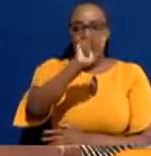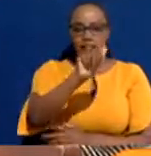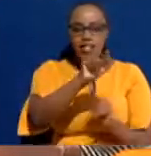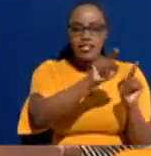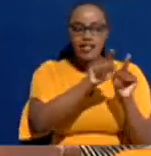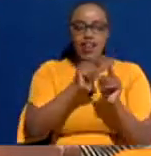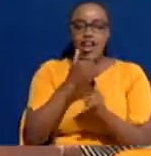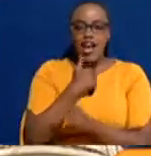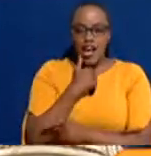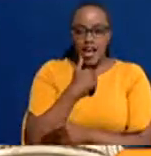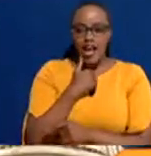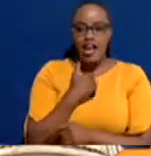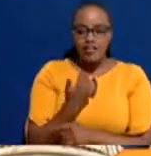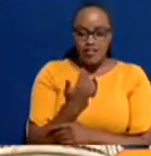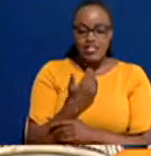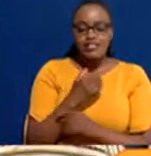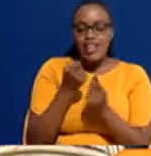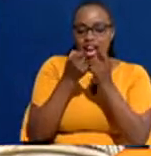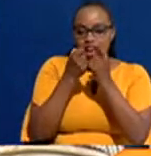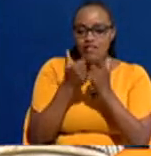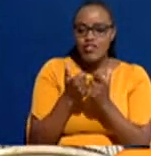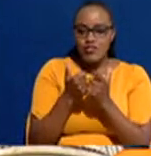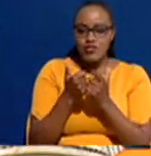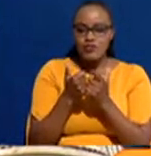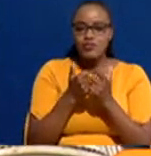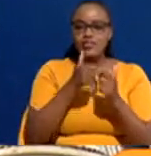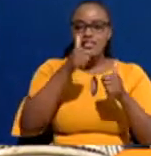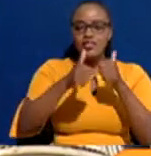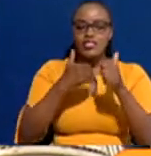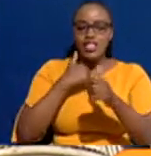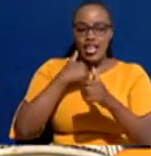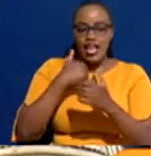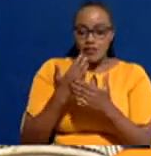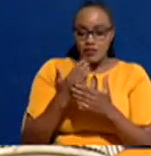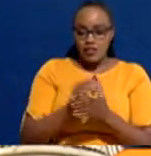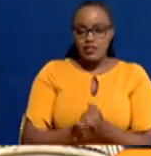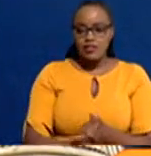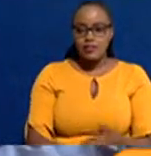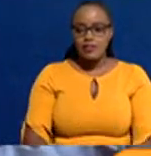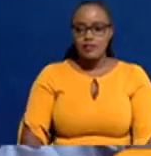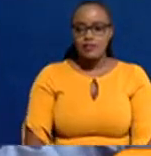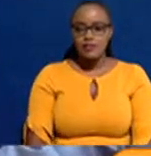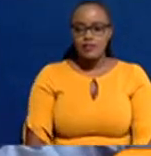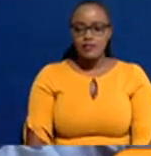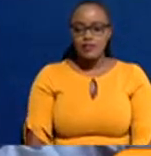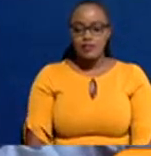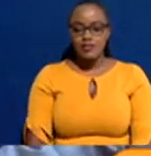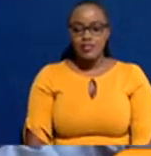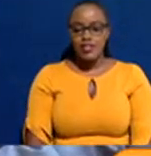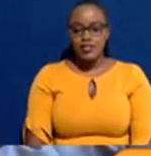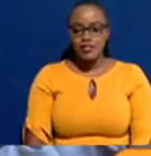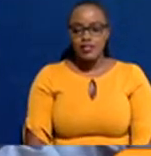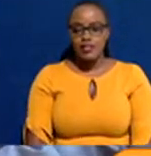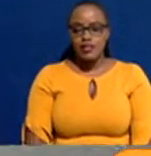naibu kiongozi wa walio wachache, haijabainika. Chemutai Goin, runinga ya Citizen.